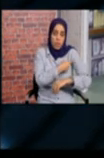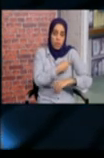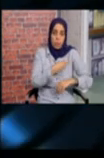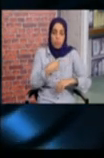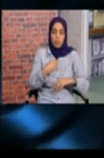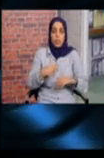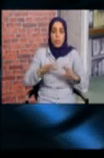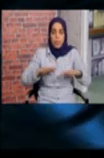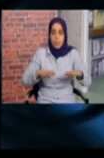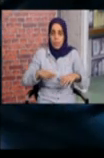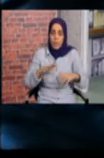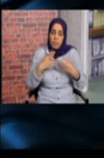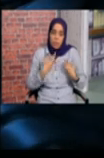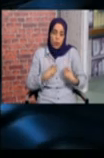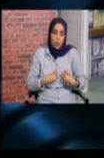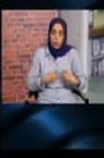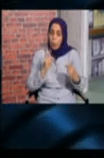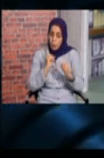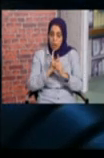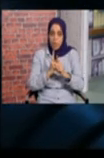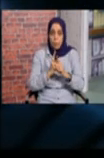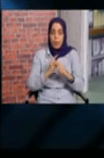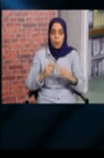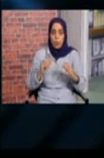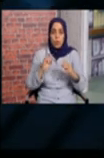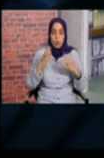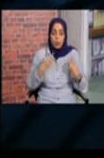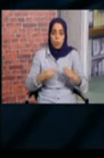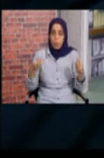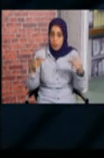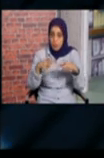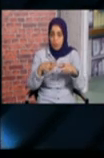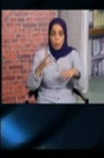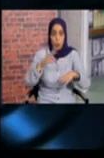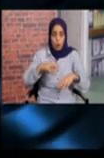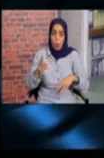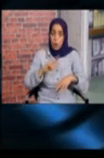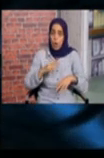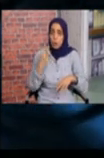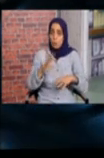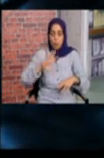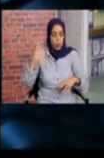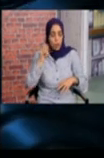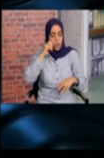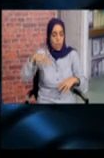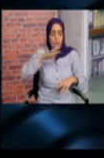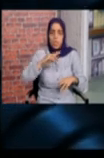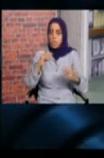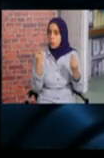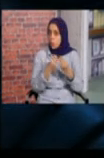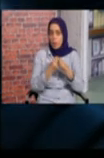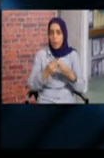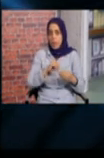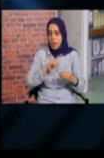جدا بيبقى لسه في عدم تقبل لوجوده وعدم تقبل لدمجه مره اخرى. مش كل الناس تقدر توافق انه شغل عنده